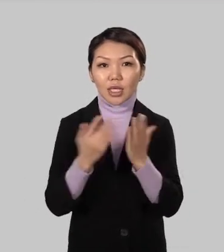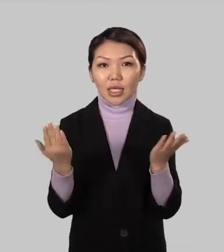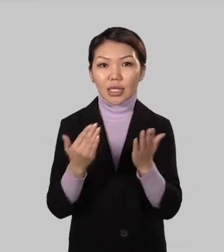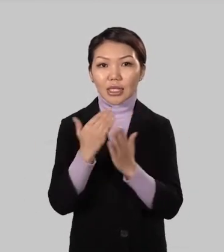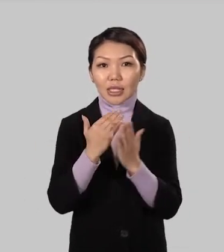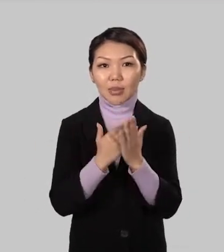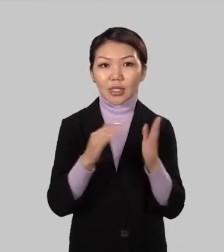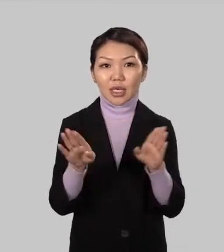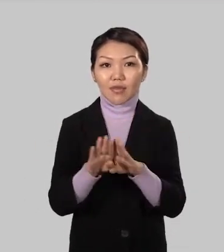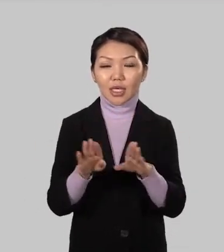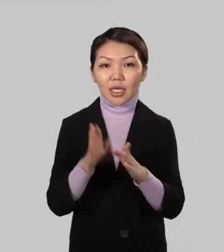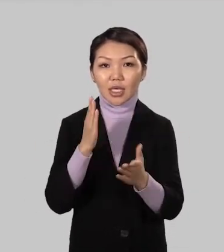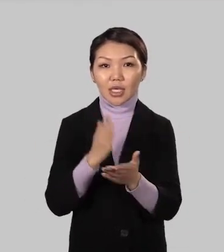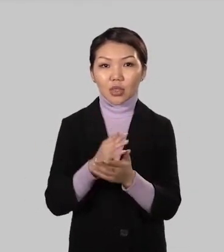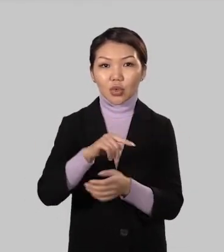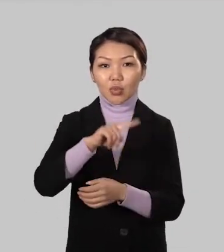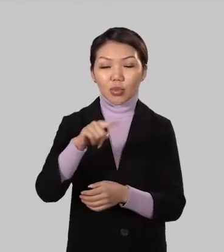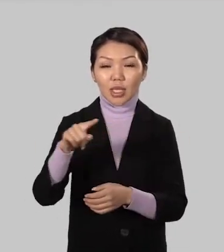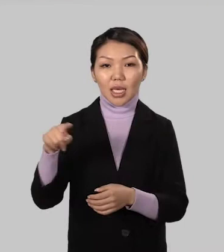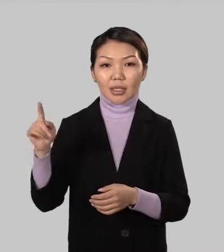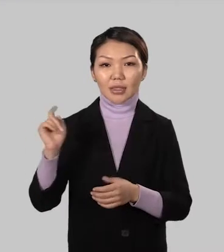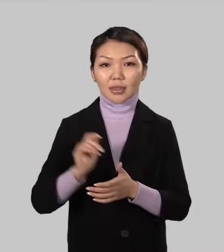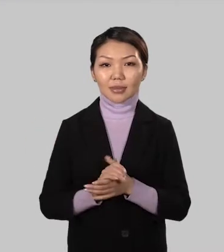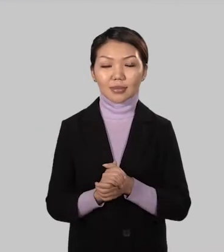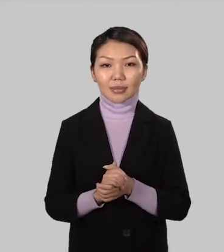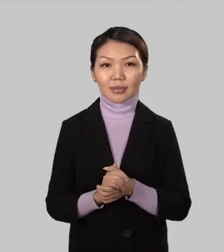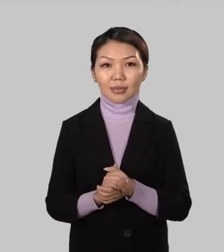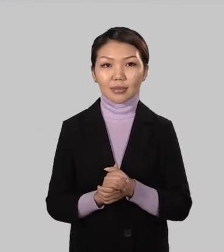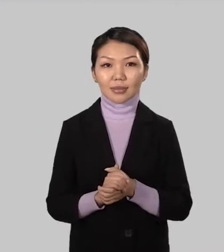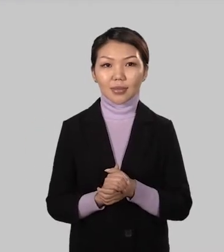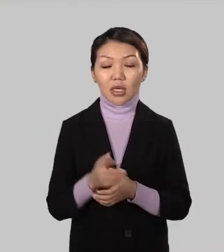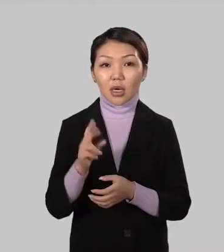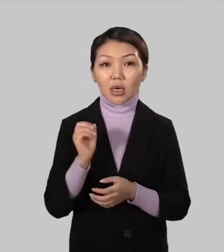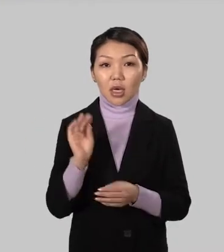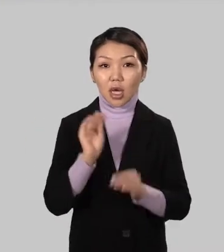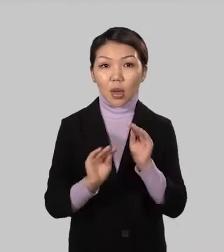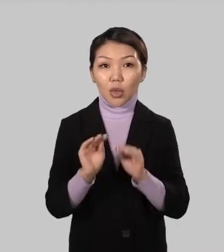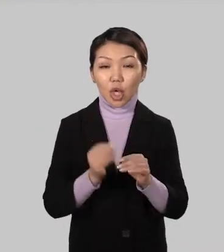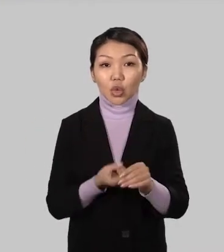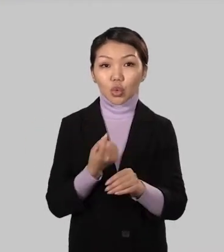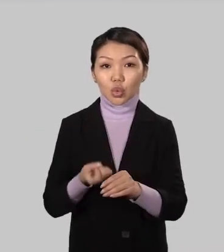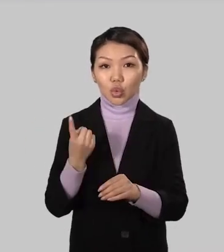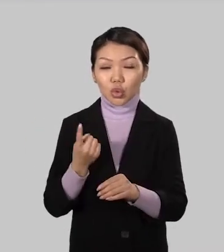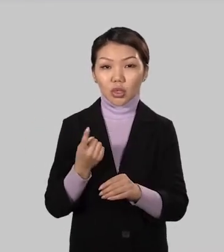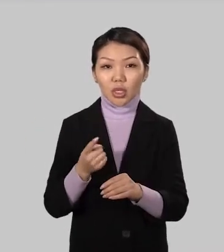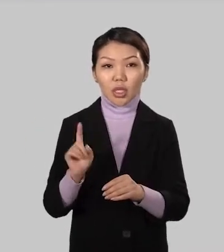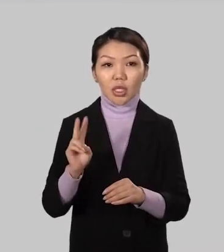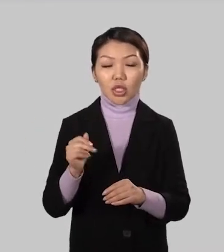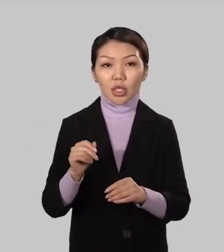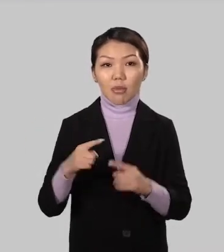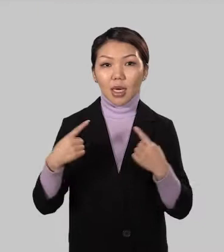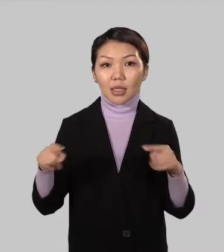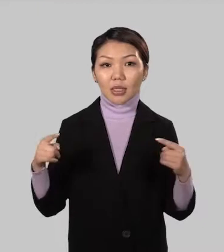какие степени сравнения есть у имен прилагательных как образуются и чем отличаются